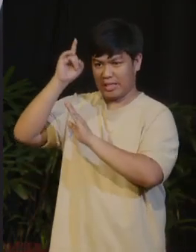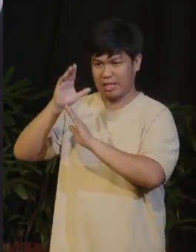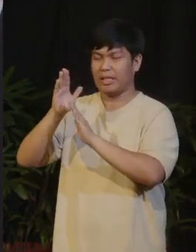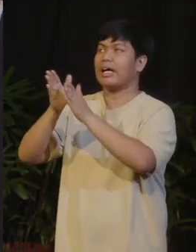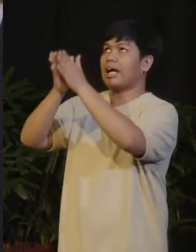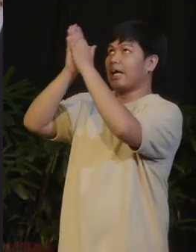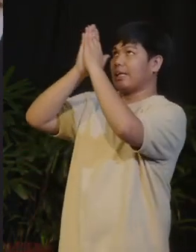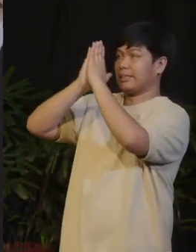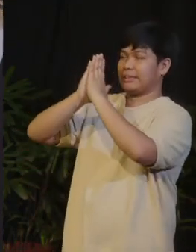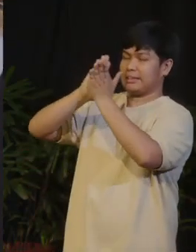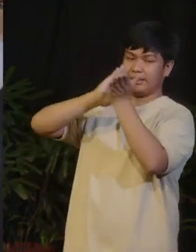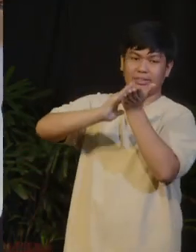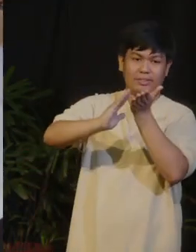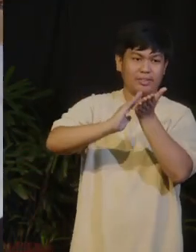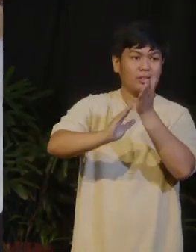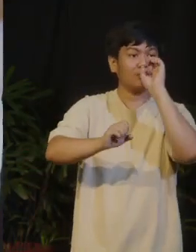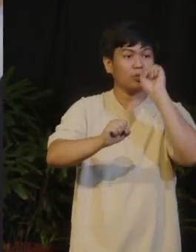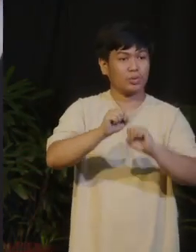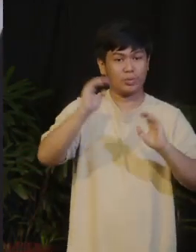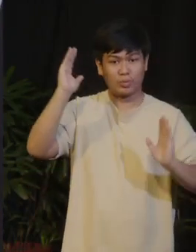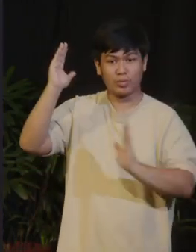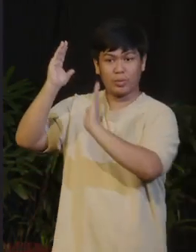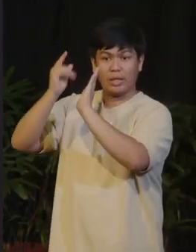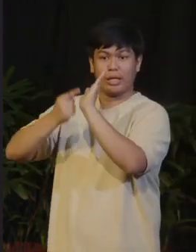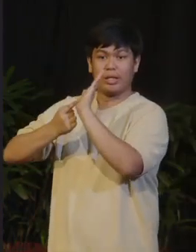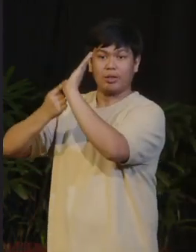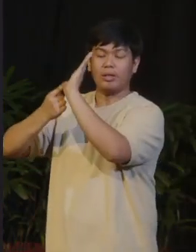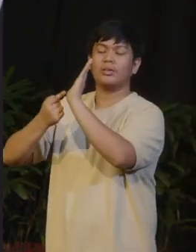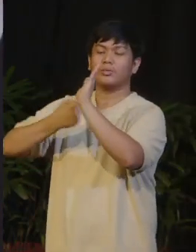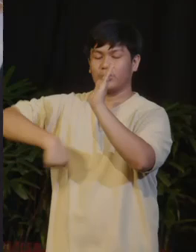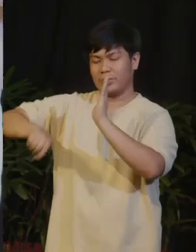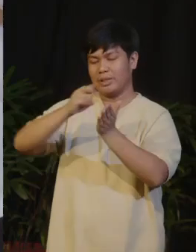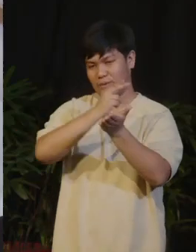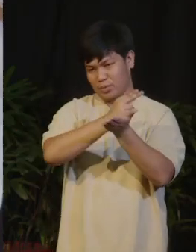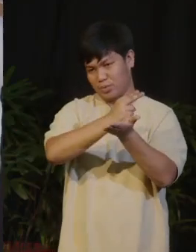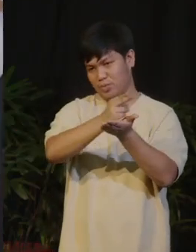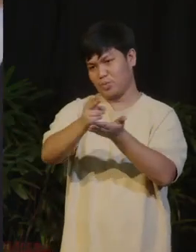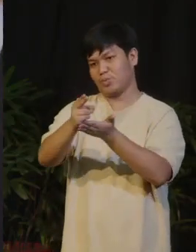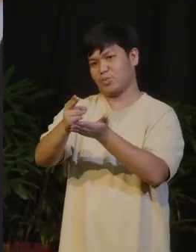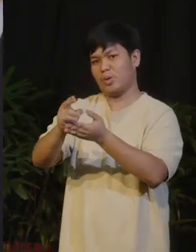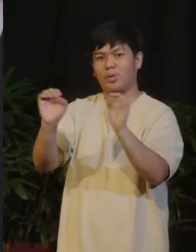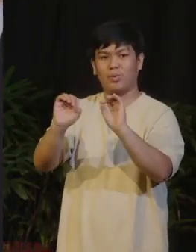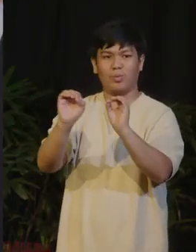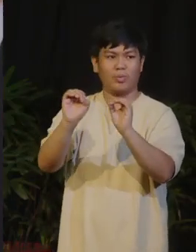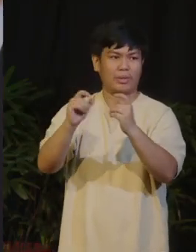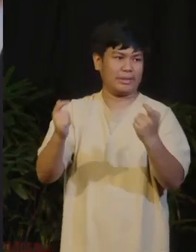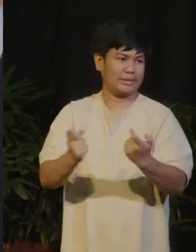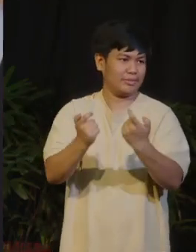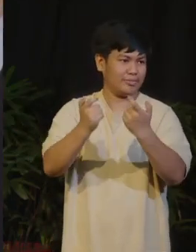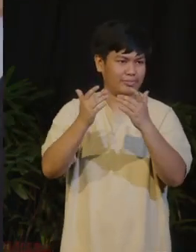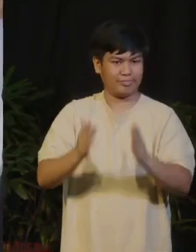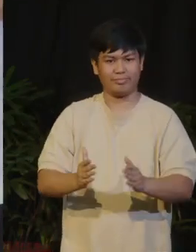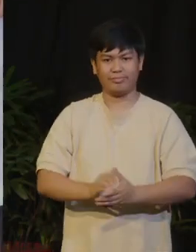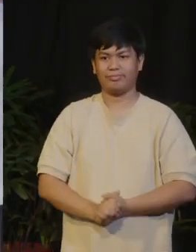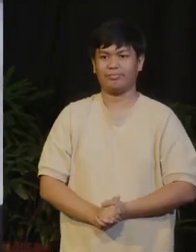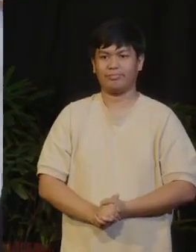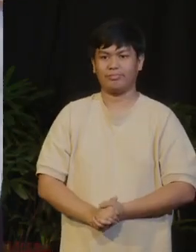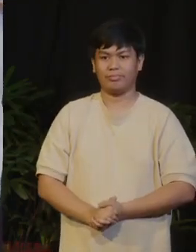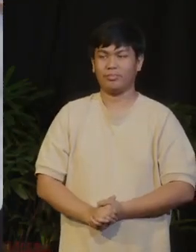kabanalan at karampatang pagsisisi sa ating kasalanan. Ang sabi sa 1 Corinthians